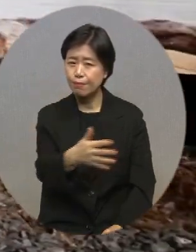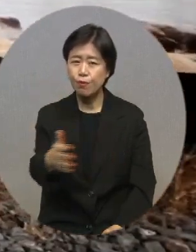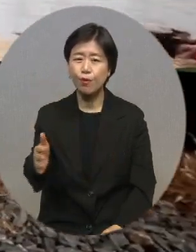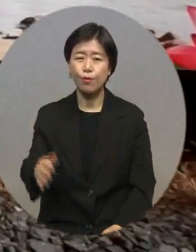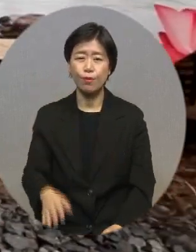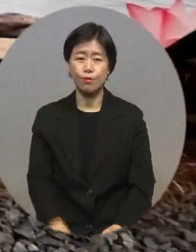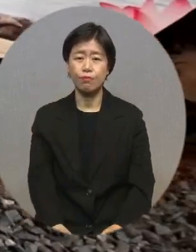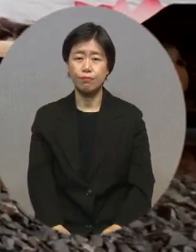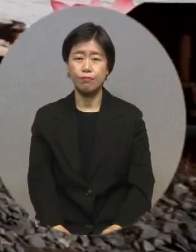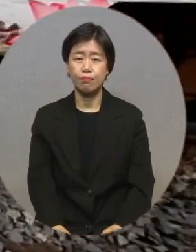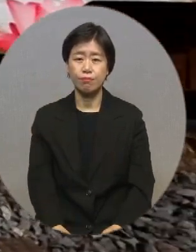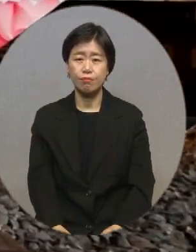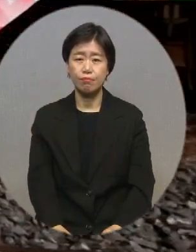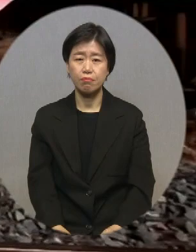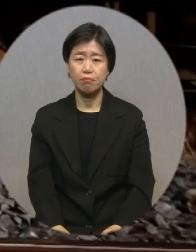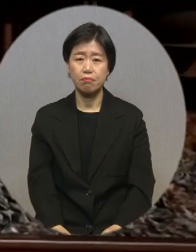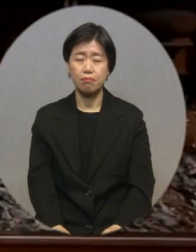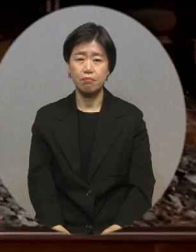아무도 없는